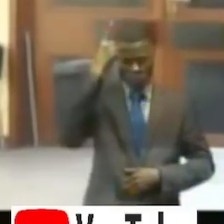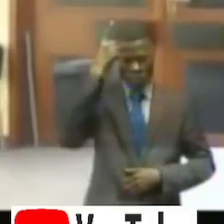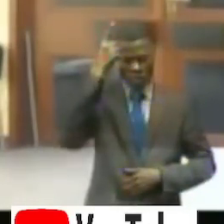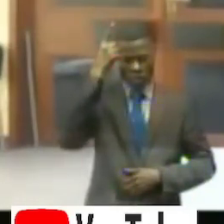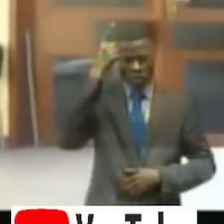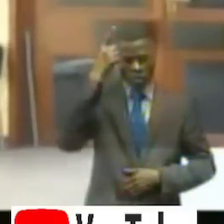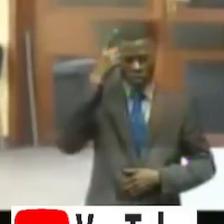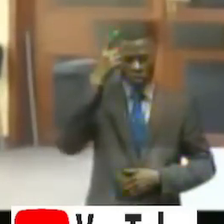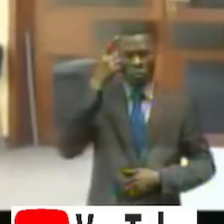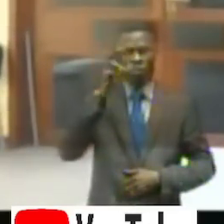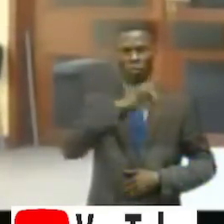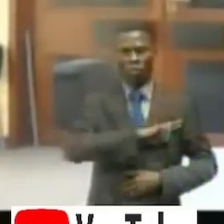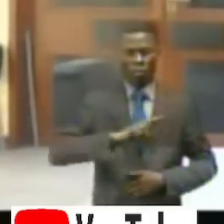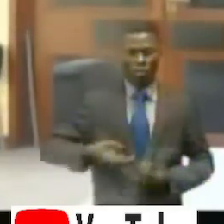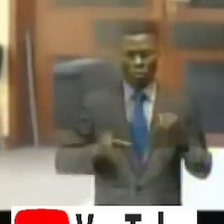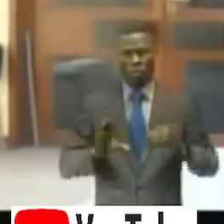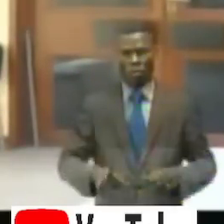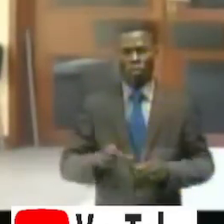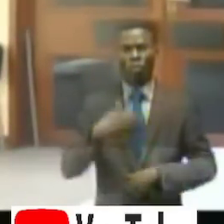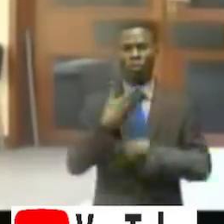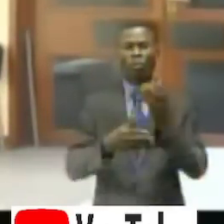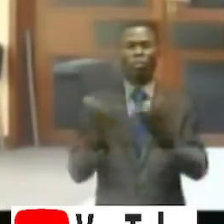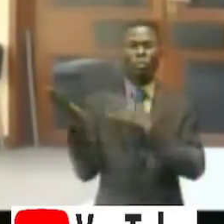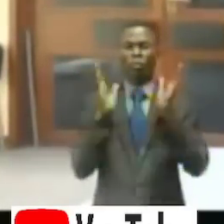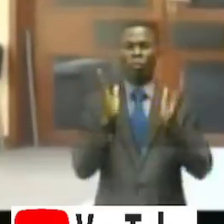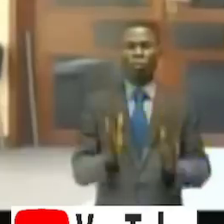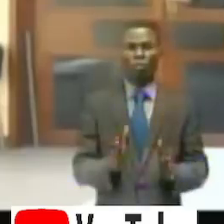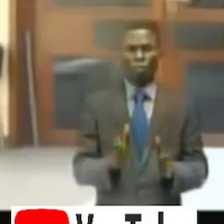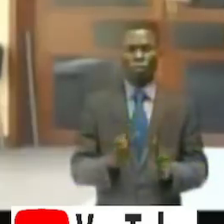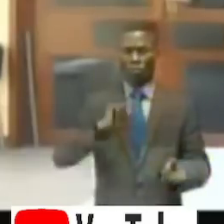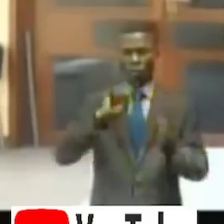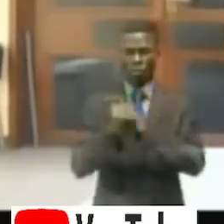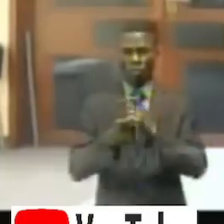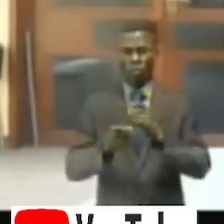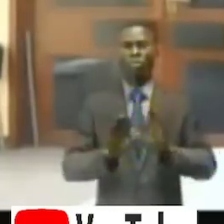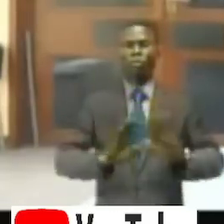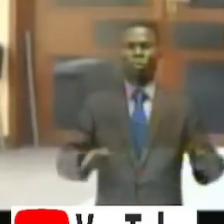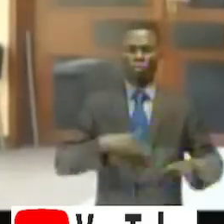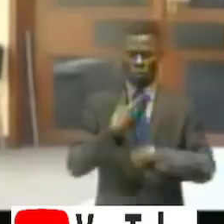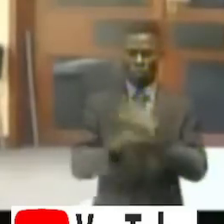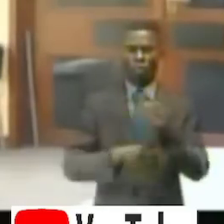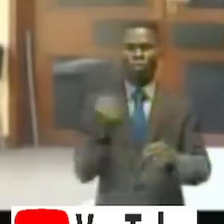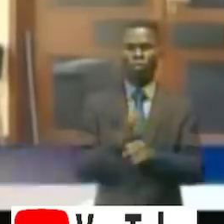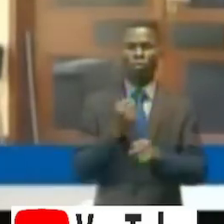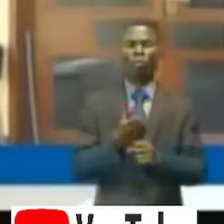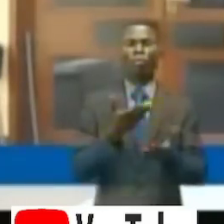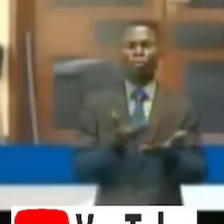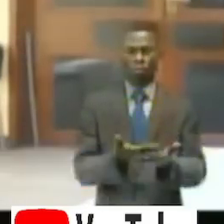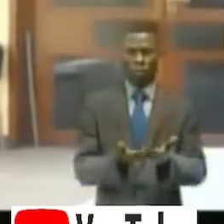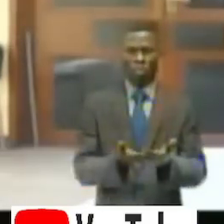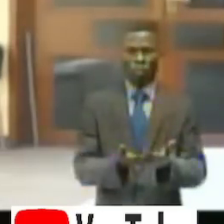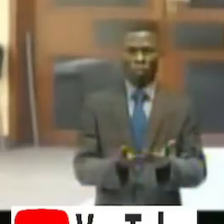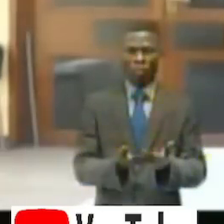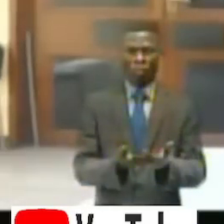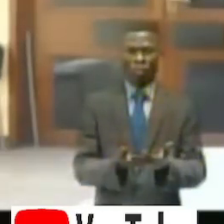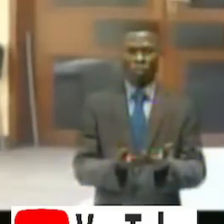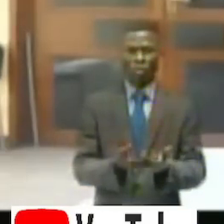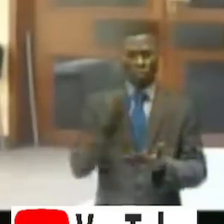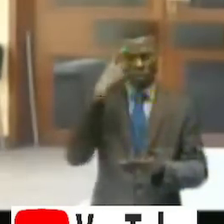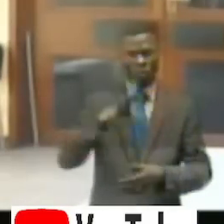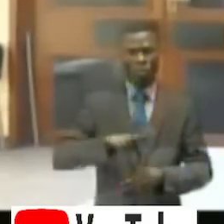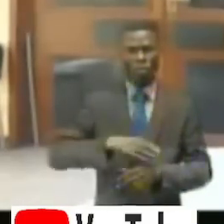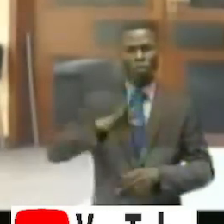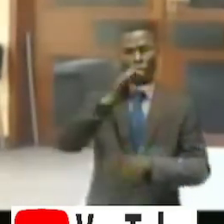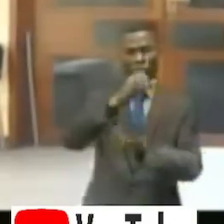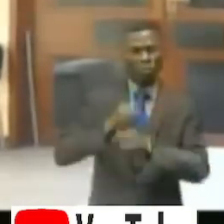moins l'ABC de la passation des marchés et améliorer leur capacité dans la préparation des offres pour gagner les